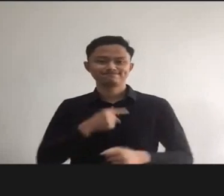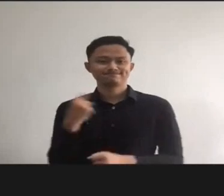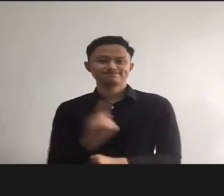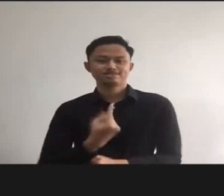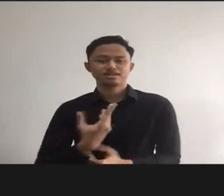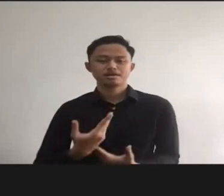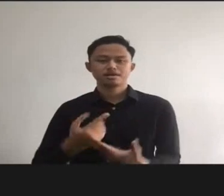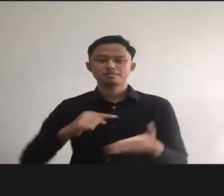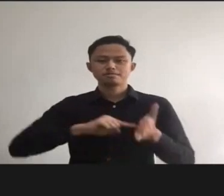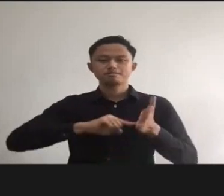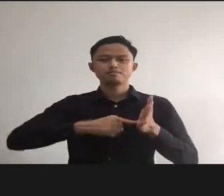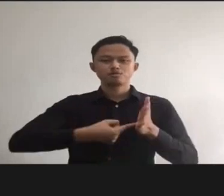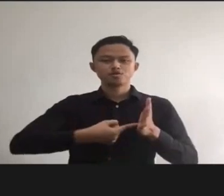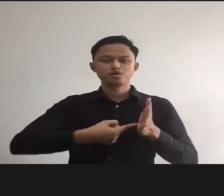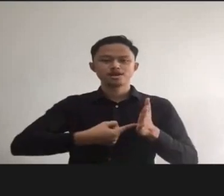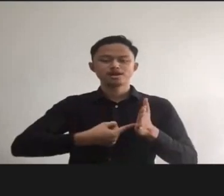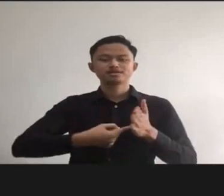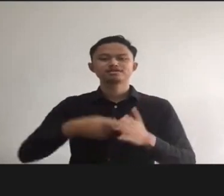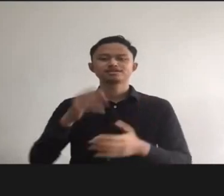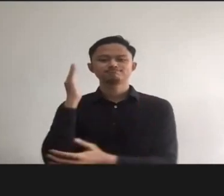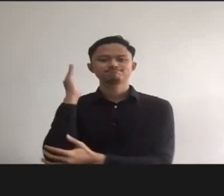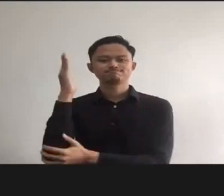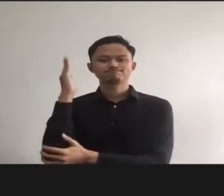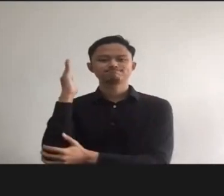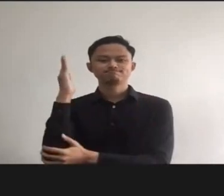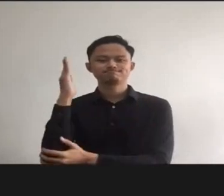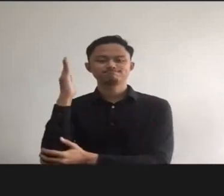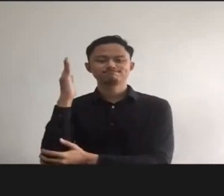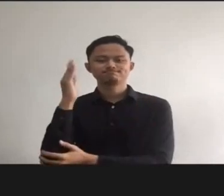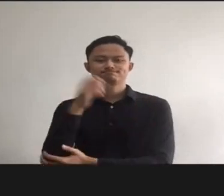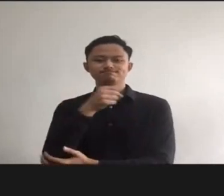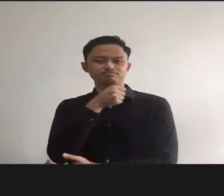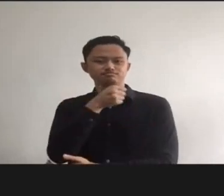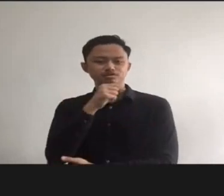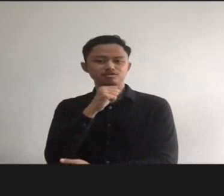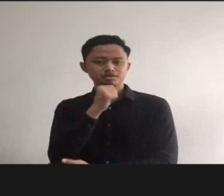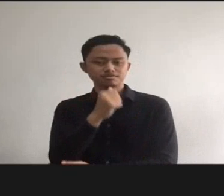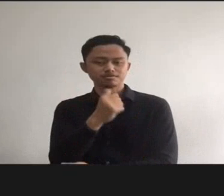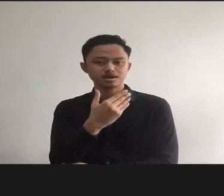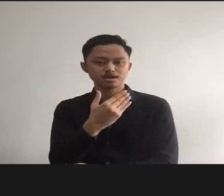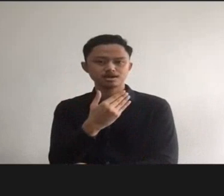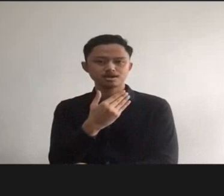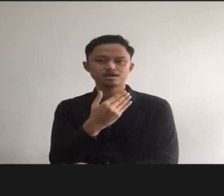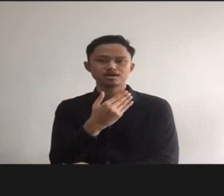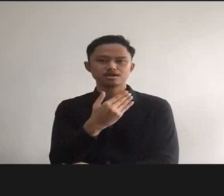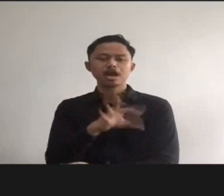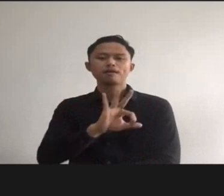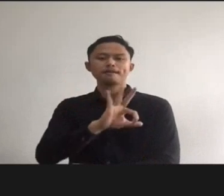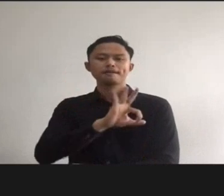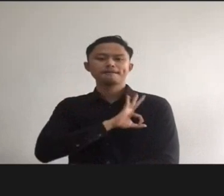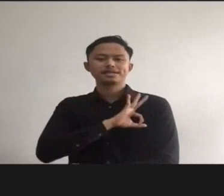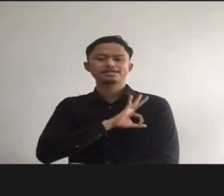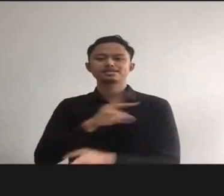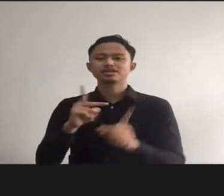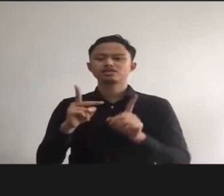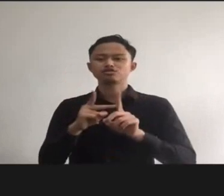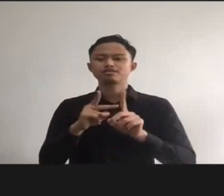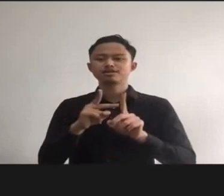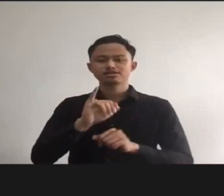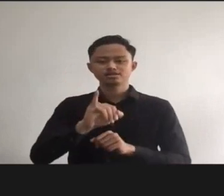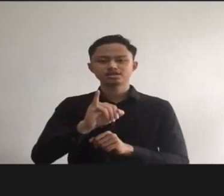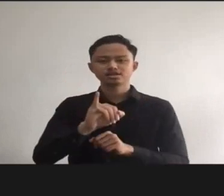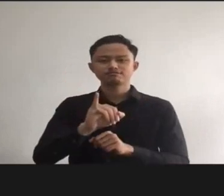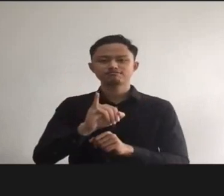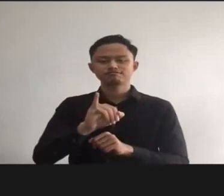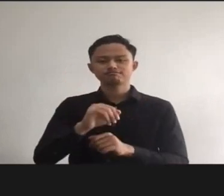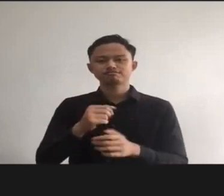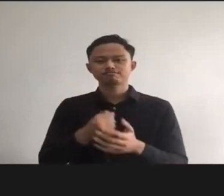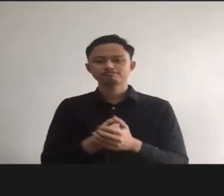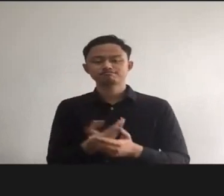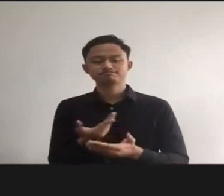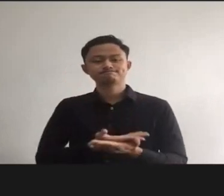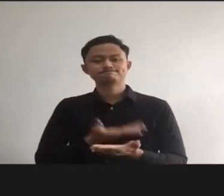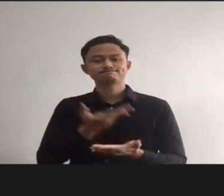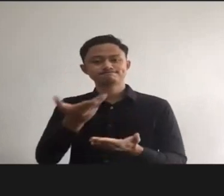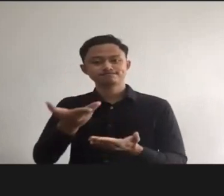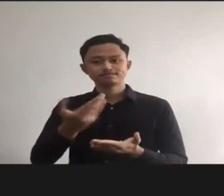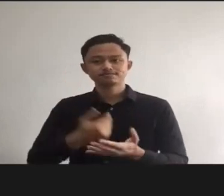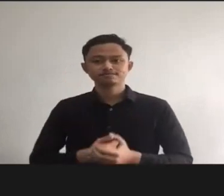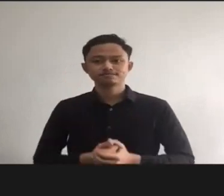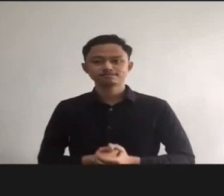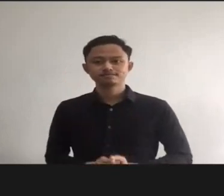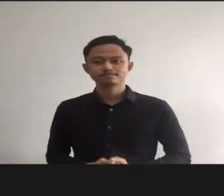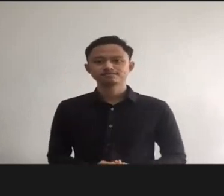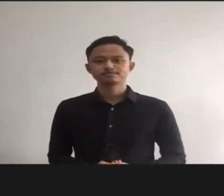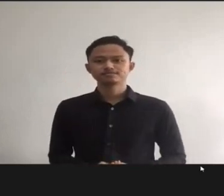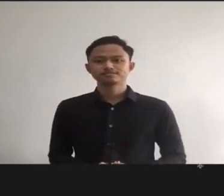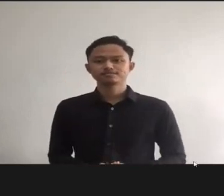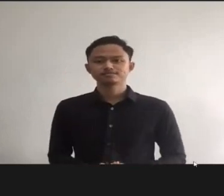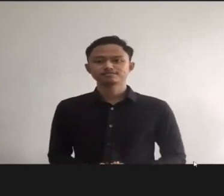Baik, kita akan mulai dengan sambutan yang pertama dari Presiden Human Initiative, Bapak Tommy Hendrajati.